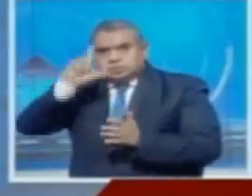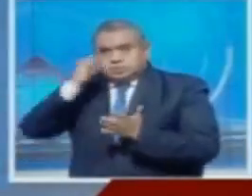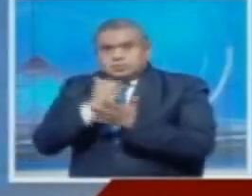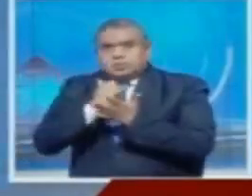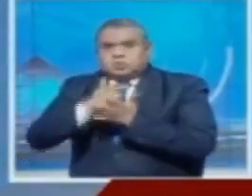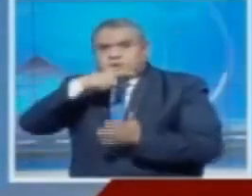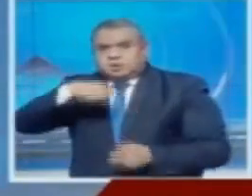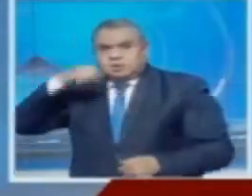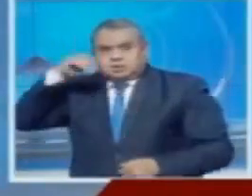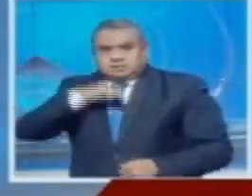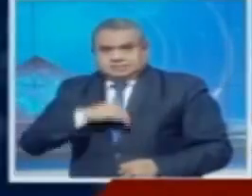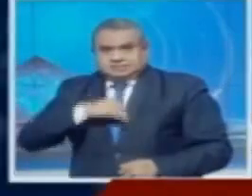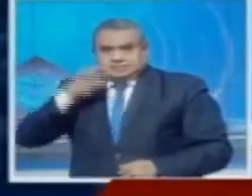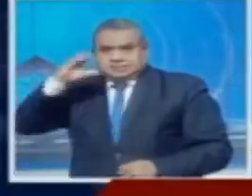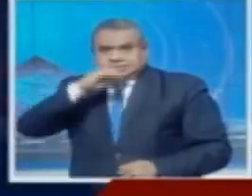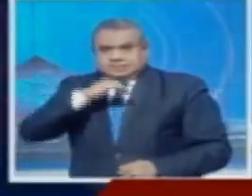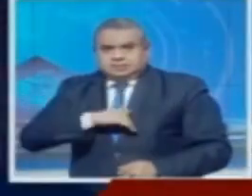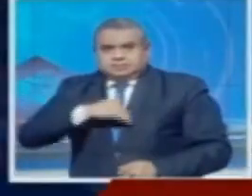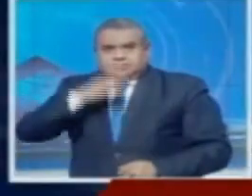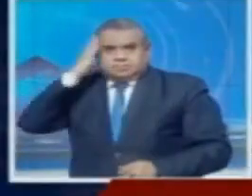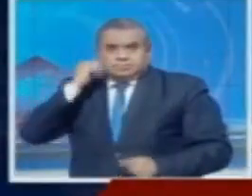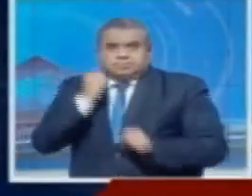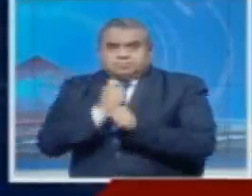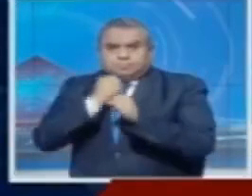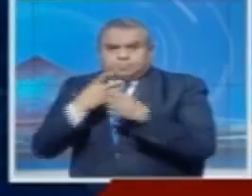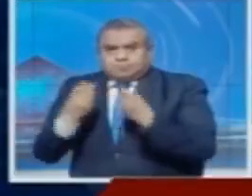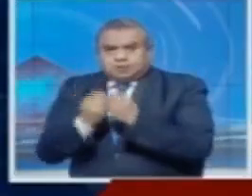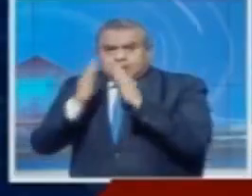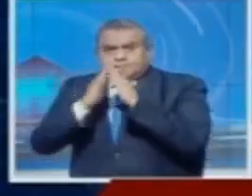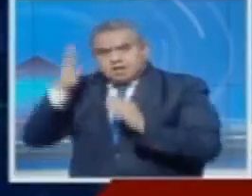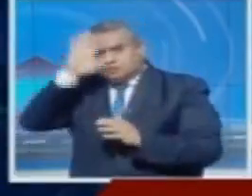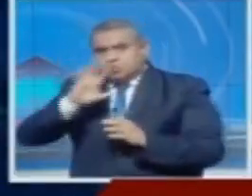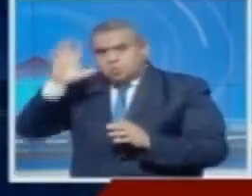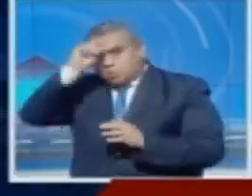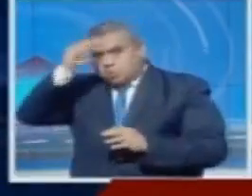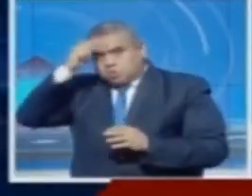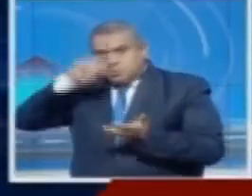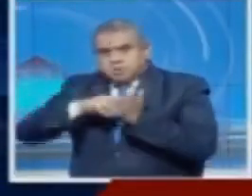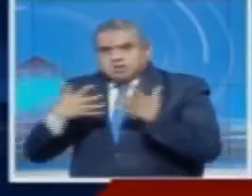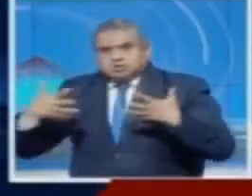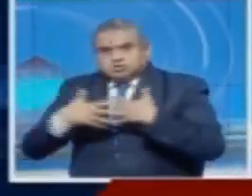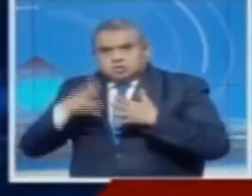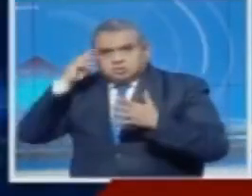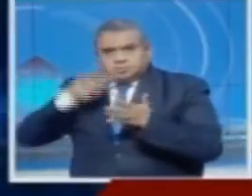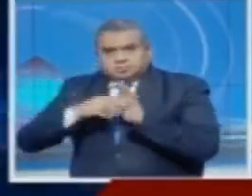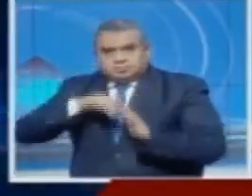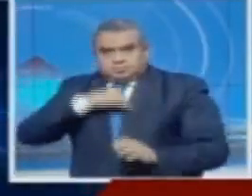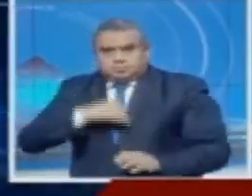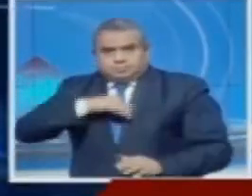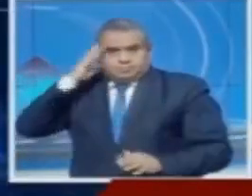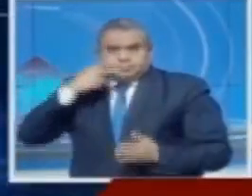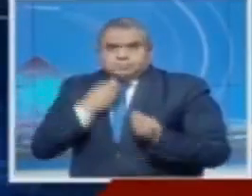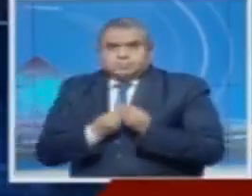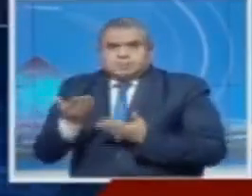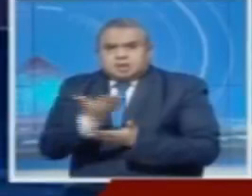ميشيل، وأعرب الرئيس السيسي عن تقديره للعلاقات المصرية الأوروبية وتعميق الشراكة، آخذا في الاعتبار التشارك